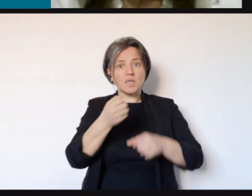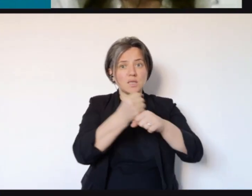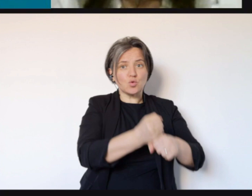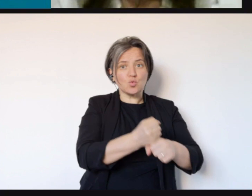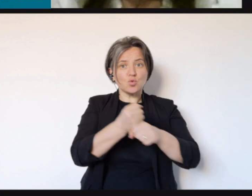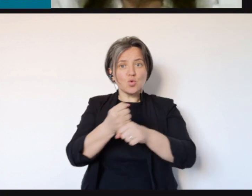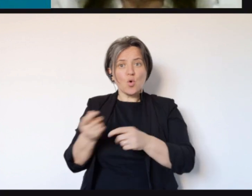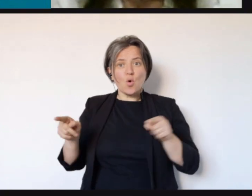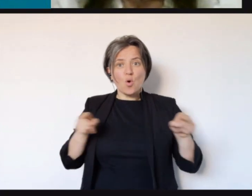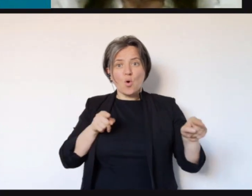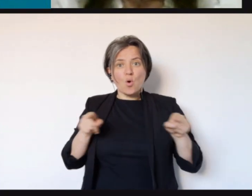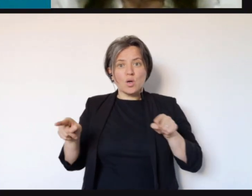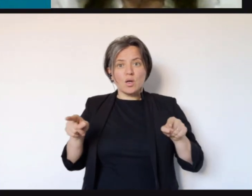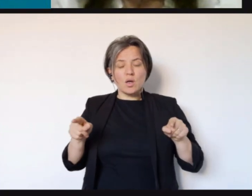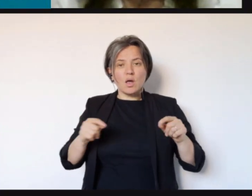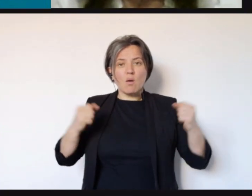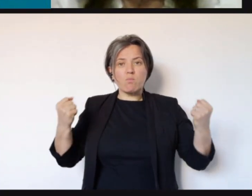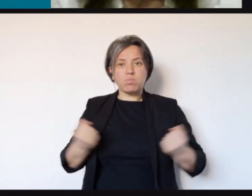a